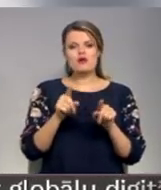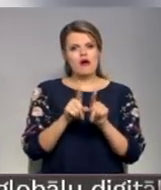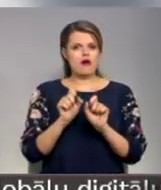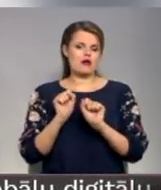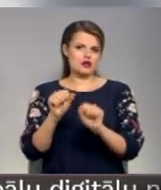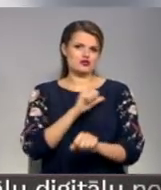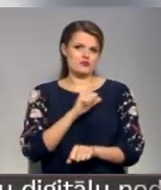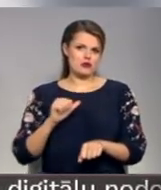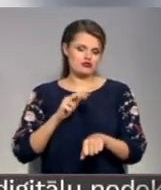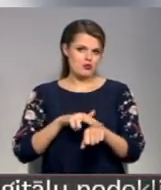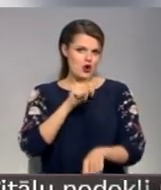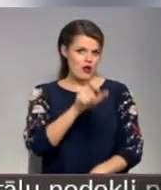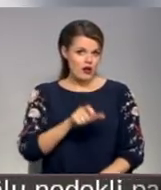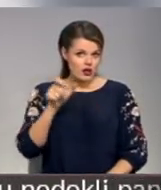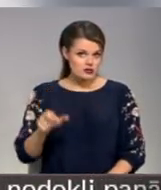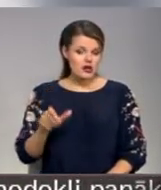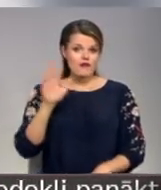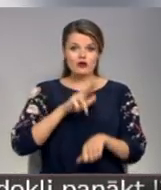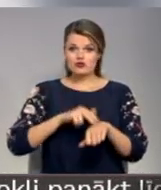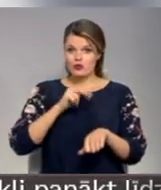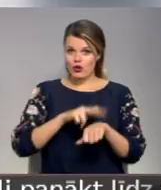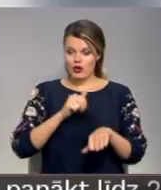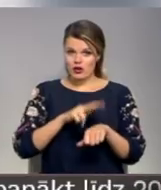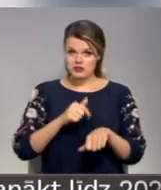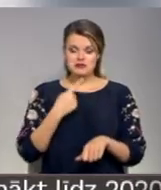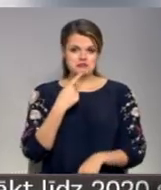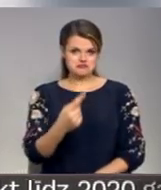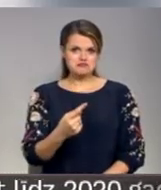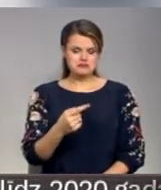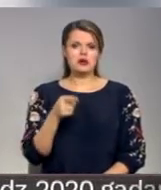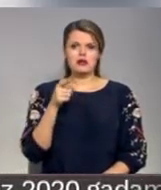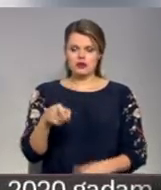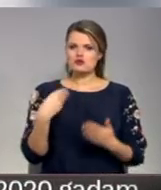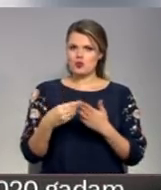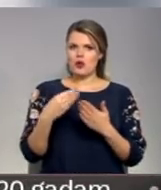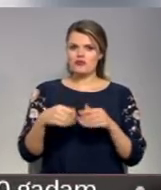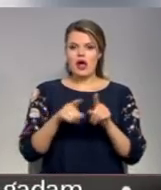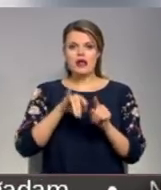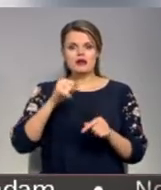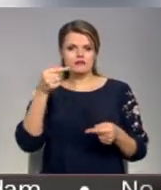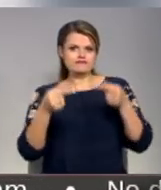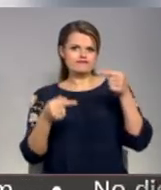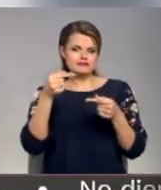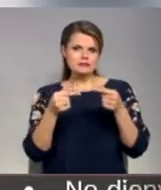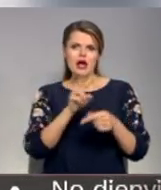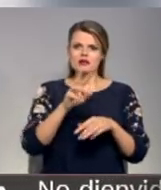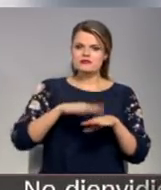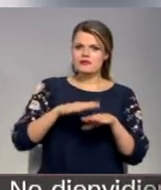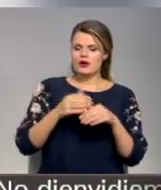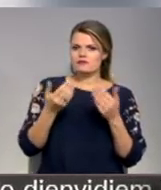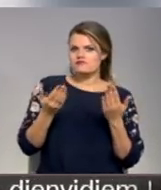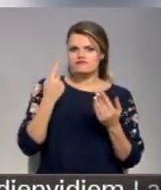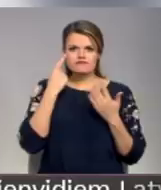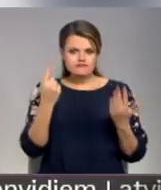aizsargātu policistu intereses. Valsts policijas Vidzemes reģiona pārvalde atzīst, tās lieti noder arī strīdīgās situācijās, jo